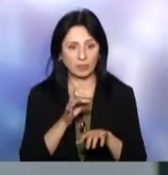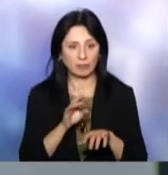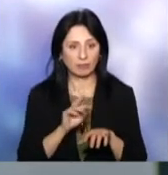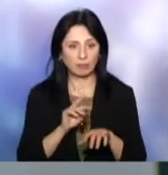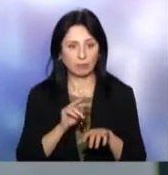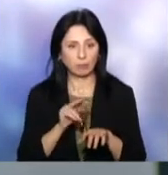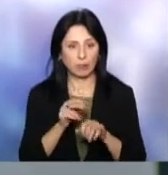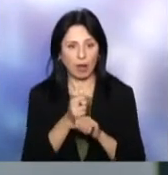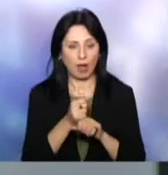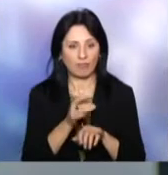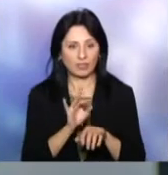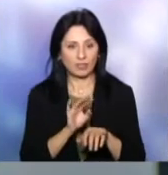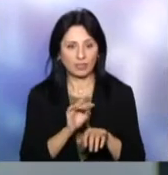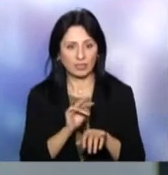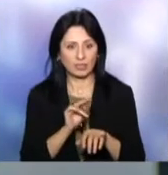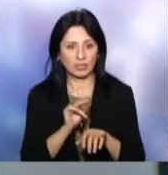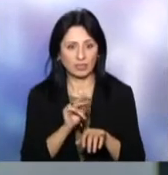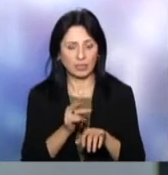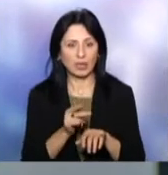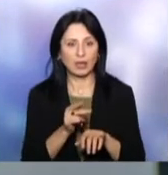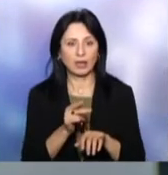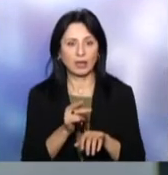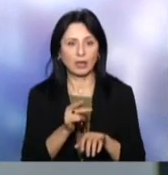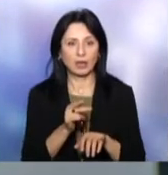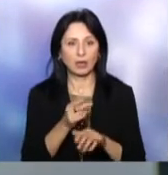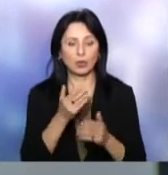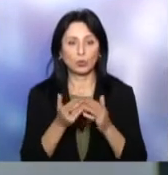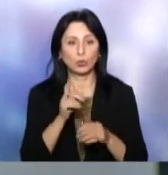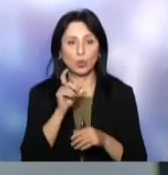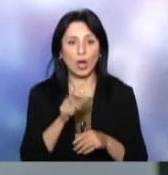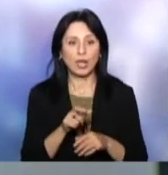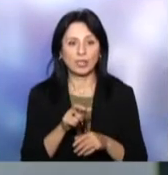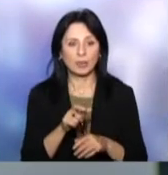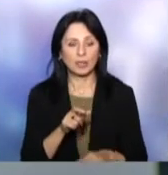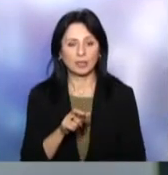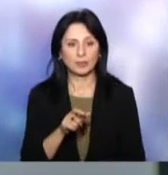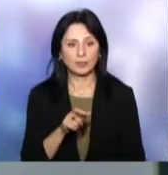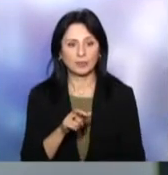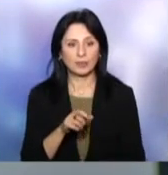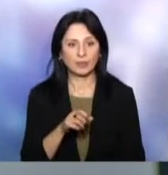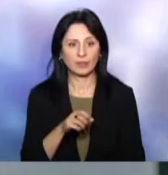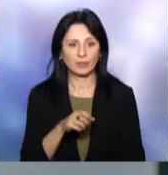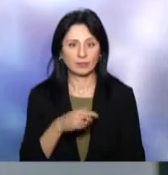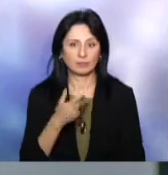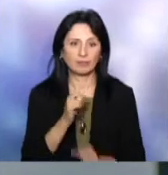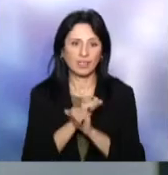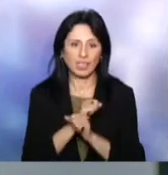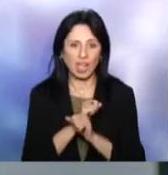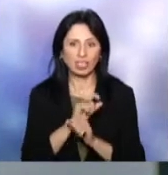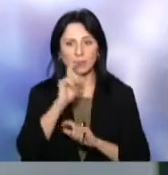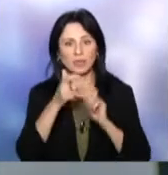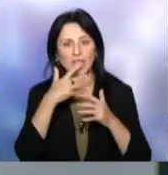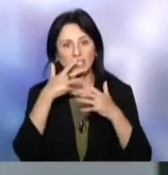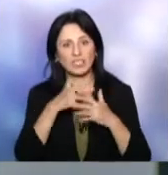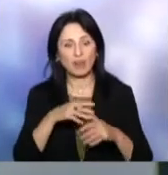გადადის მოყავისფრო ტონსხებულობს და თუ ადამიანი წავიდა მზიანად აგარა გზის მთაში, ზღვაზე